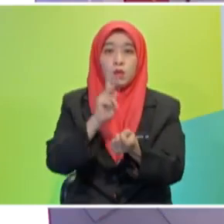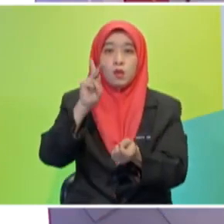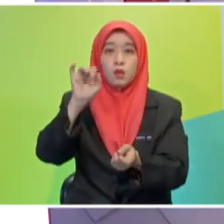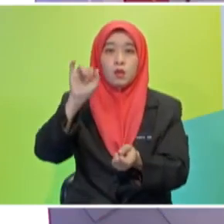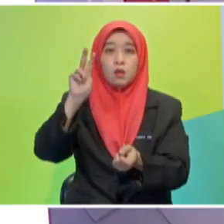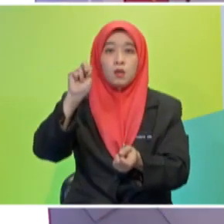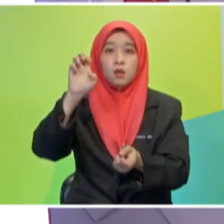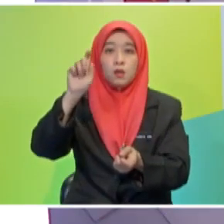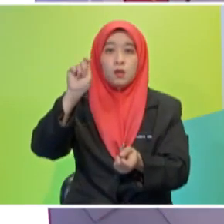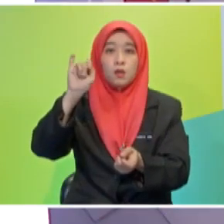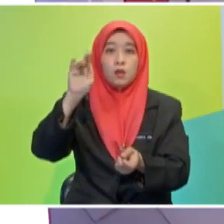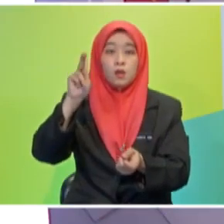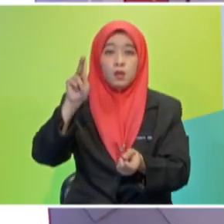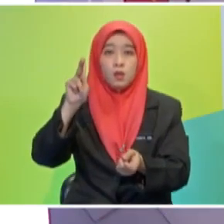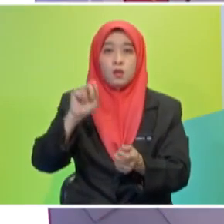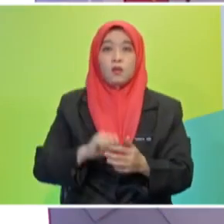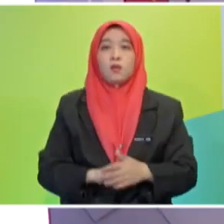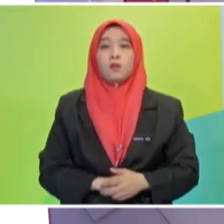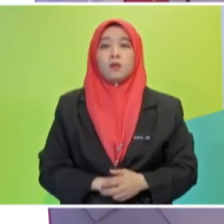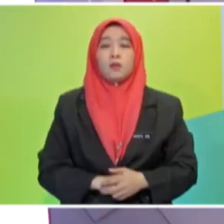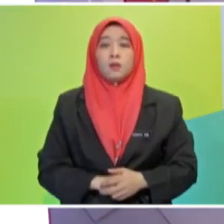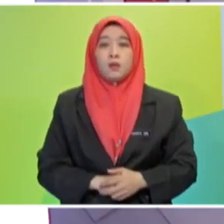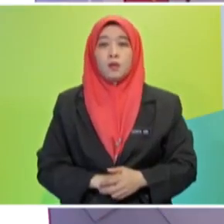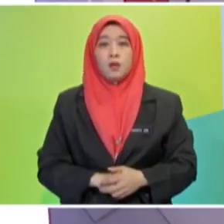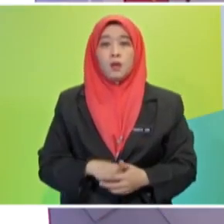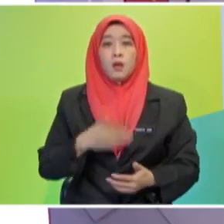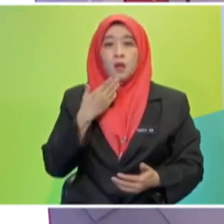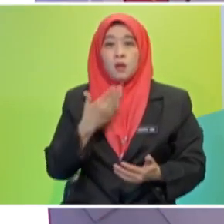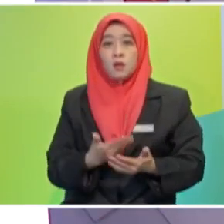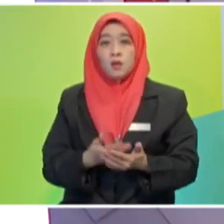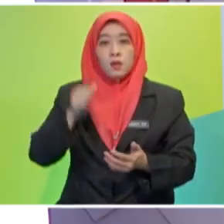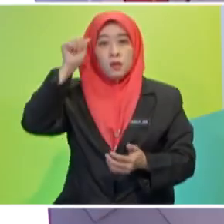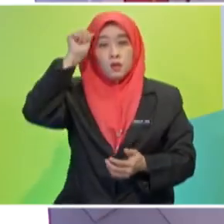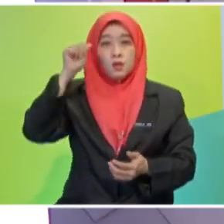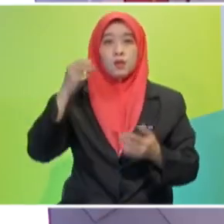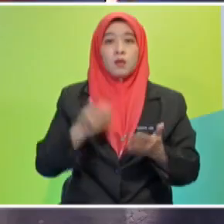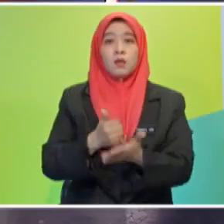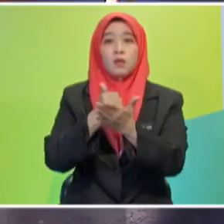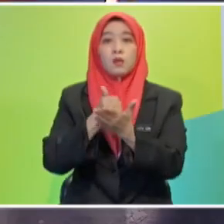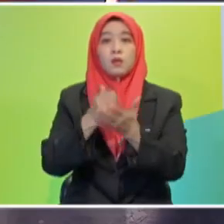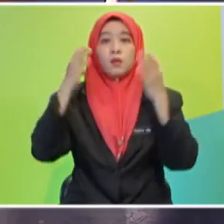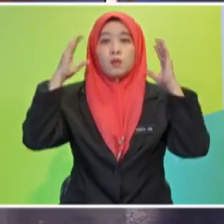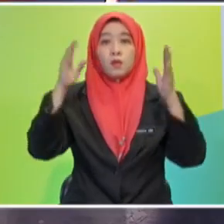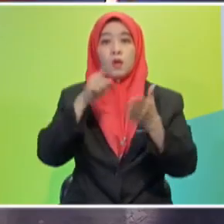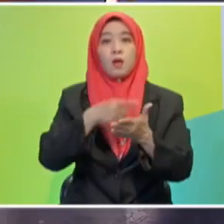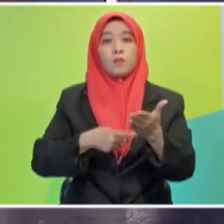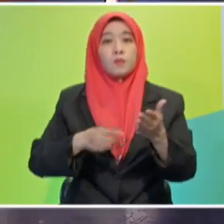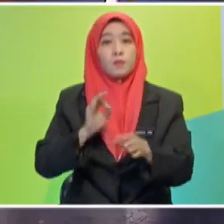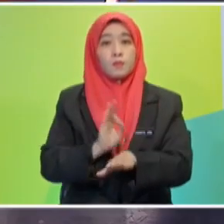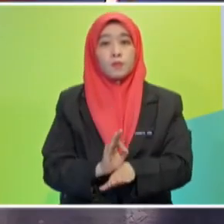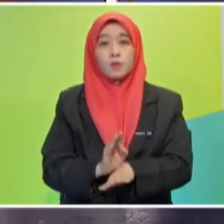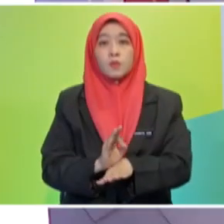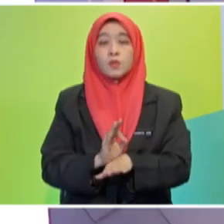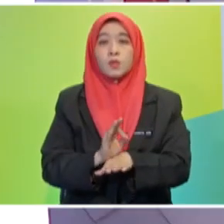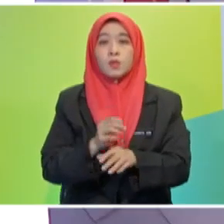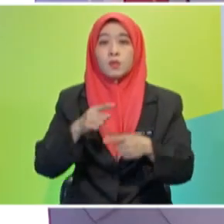kelaskan dalam komponen elektrik. Okey, Aiman bantu cikgu lagi sekali. Baik, cikgu, boleh. Apa fungsi motor? Motor akan dihubungkan